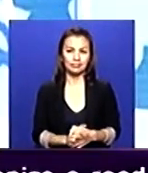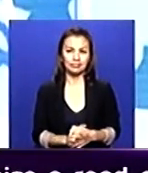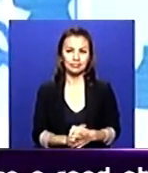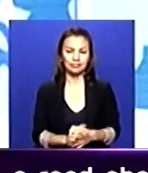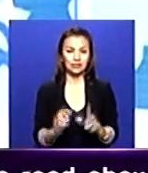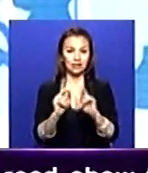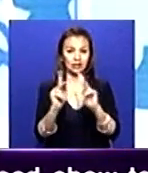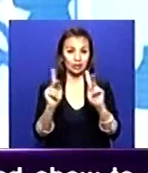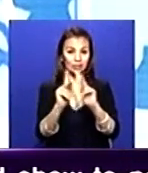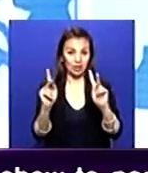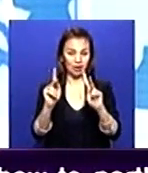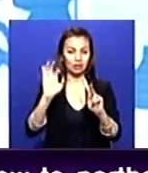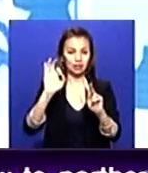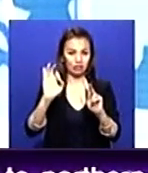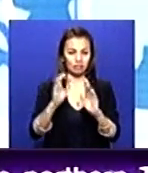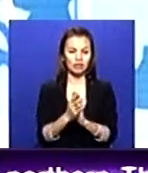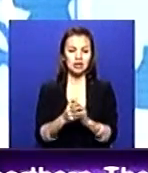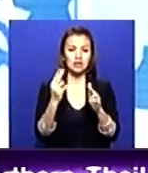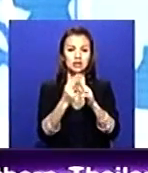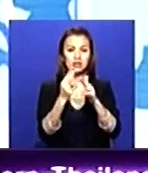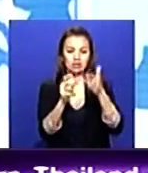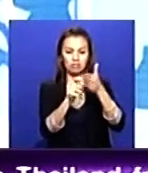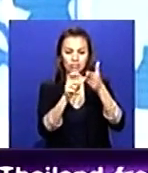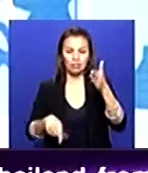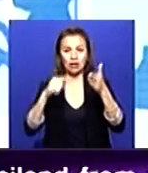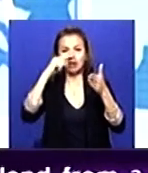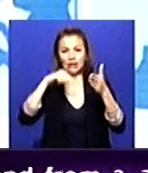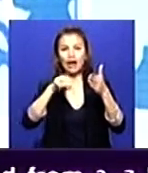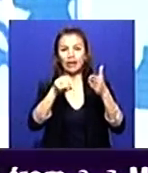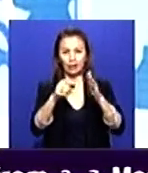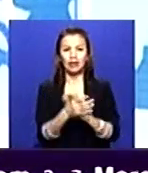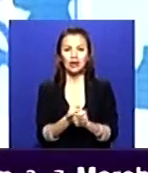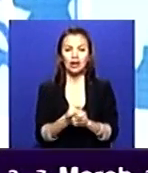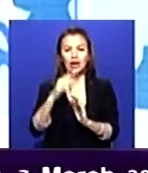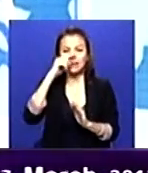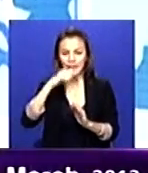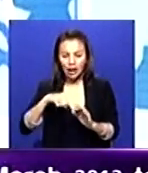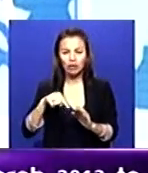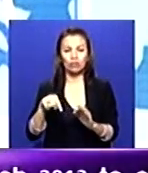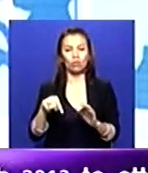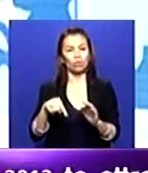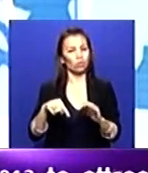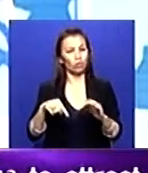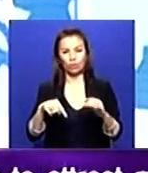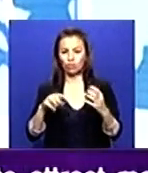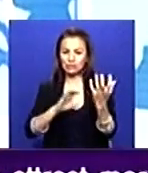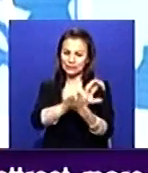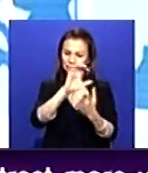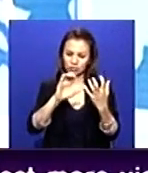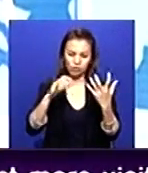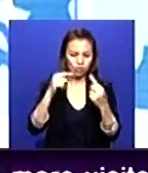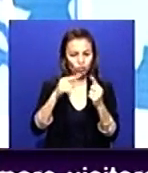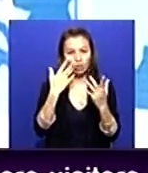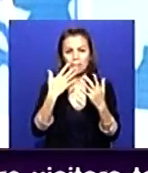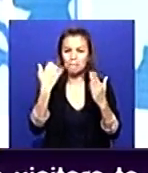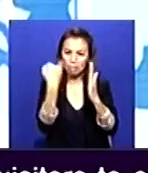คณะกรรมการแฟดเอฟมีมติถอดชื่อประเทศไทยออกจากประเทศเสี่ยงอย่างร้ายแรงต่อการฟอกเงินหรือการสนับสนุนการเงิน